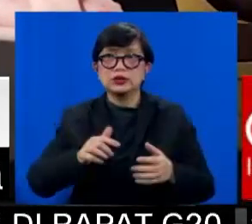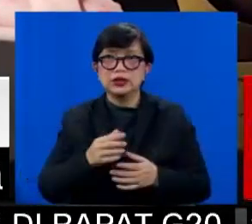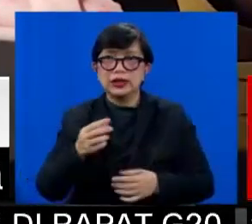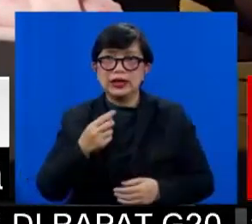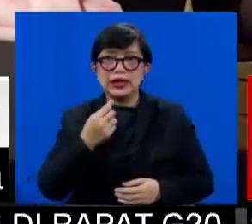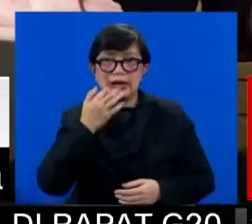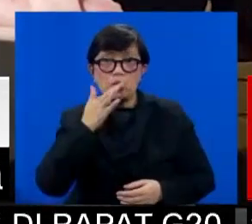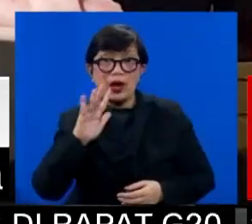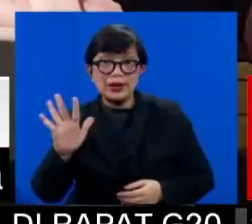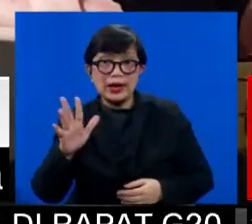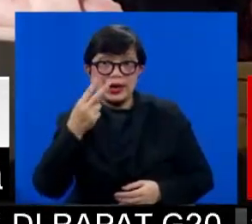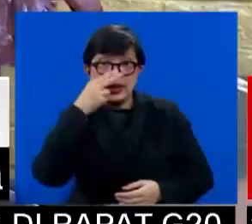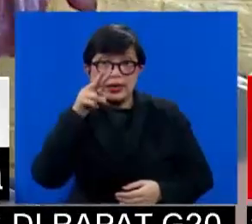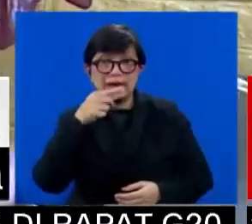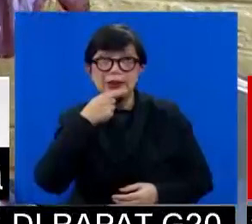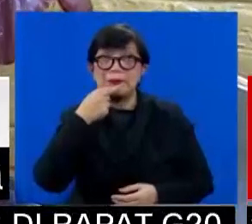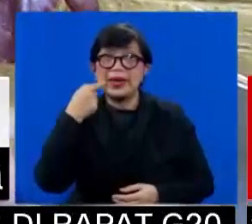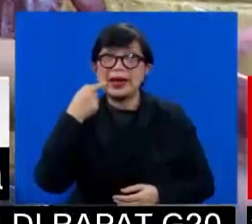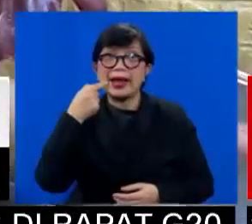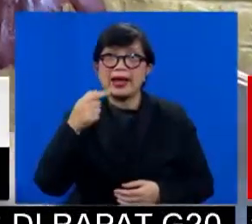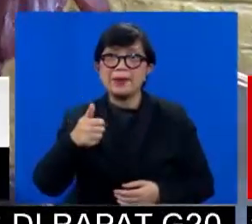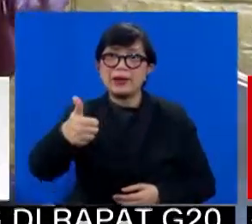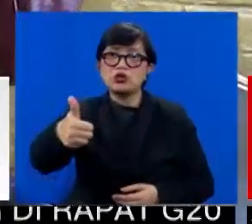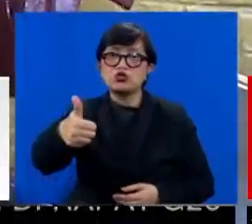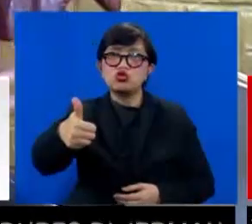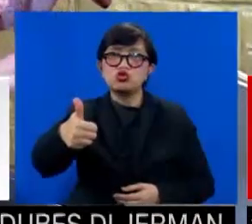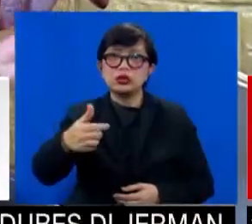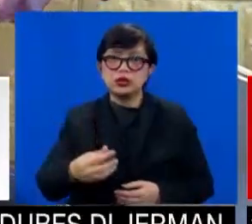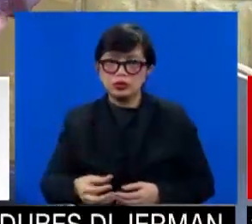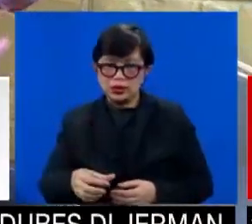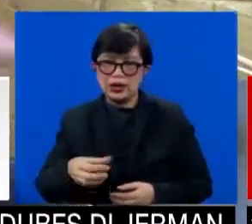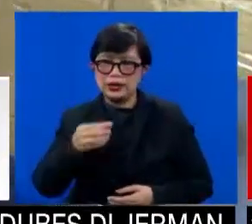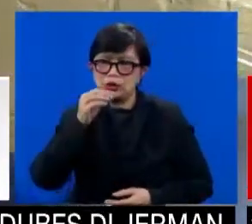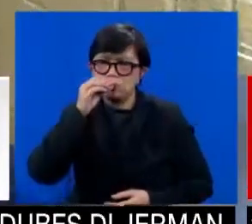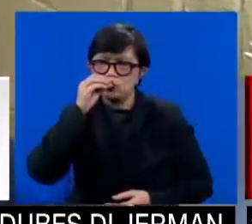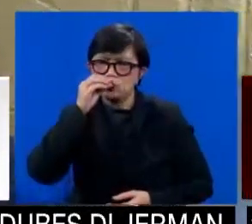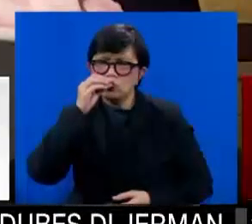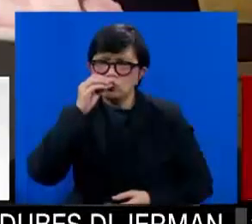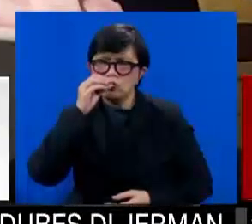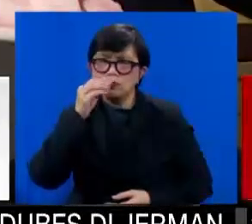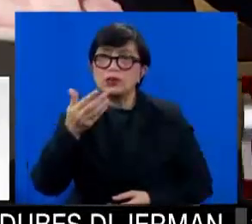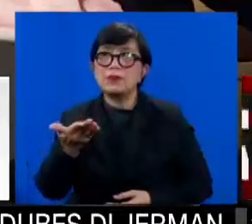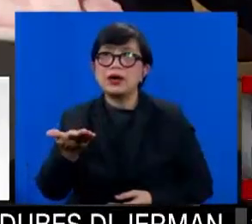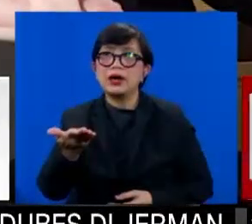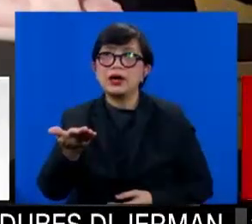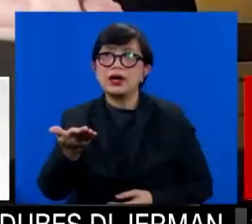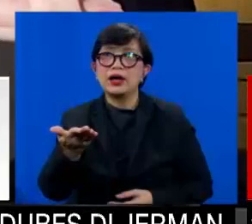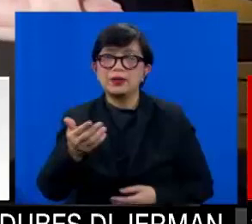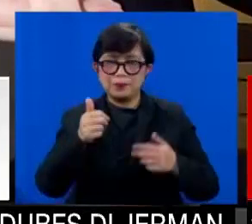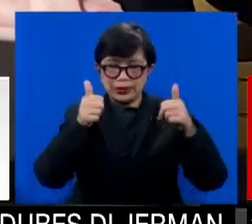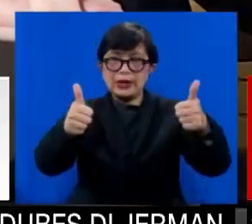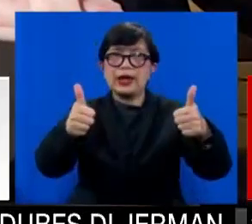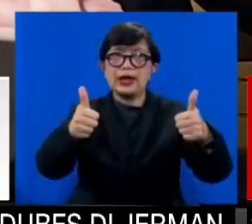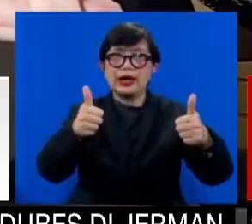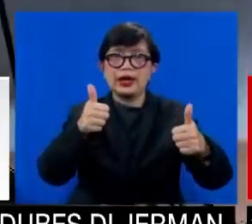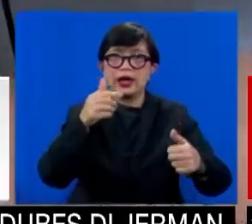warnanya. Merah, merona, cerah. Tapi selain itu dari baunya. Kalau baunya nih, ya bau daging segar,